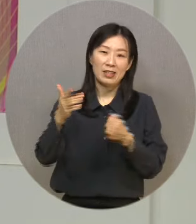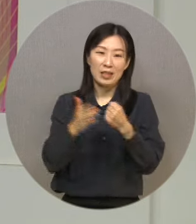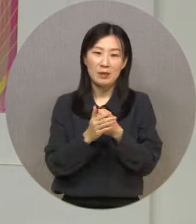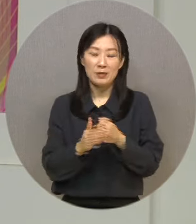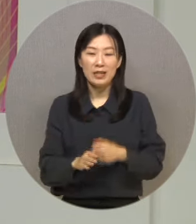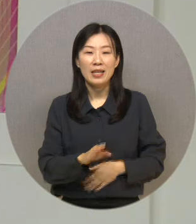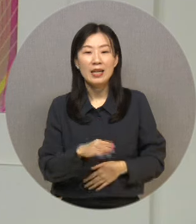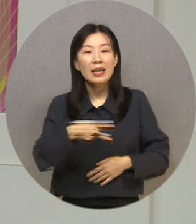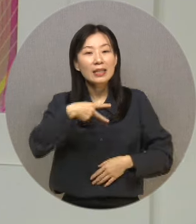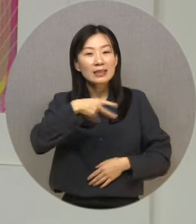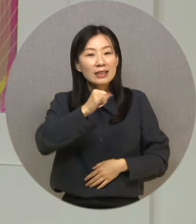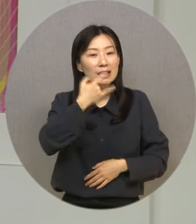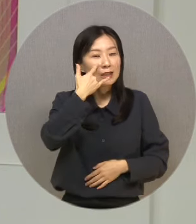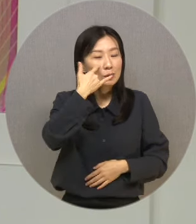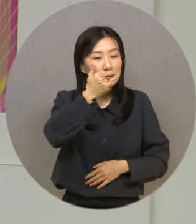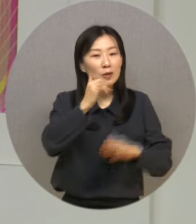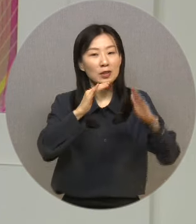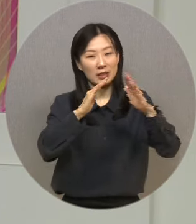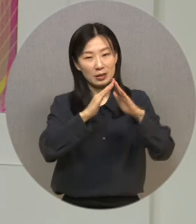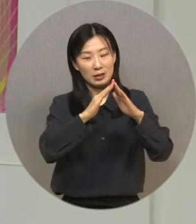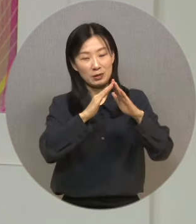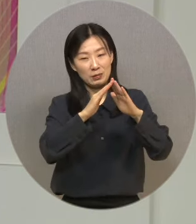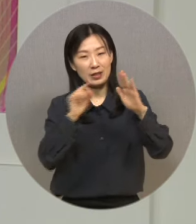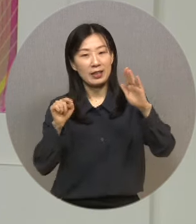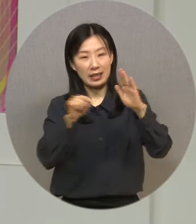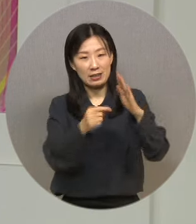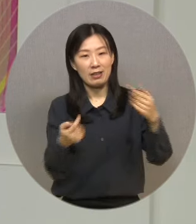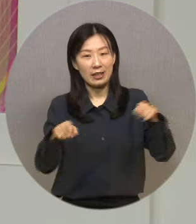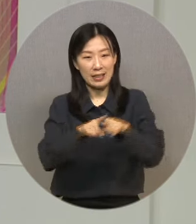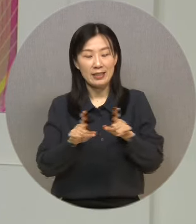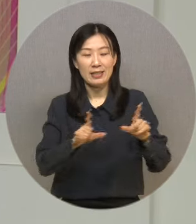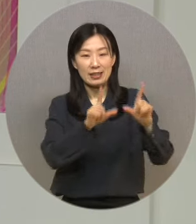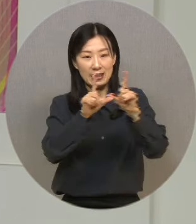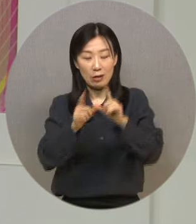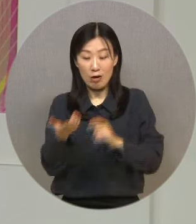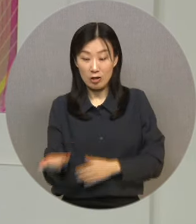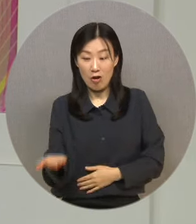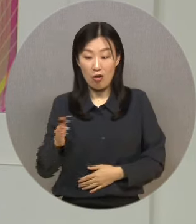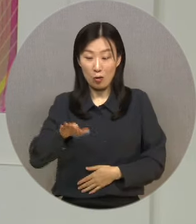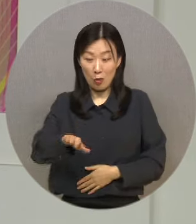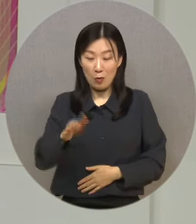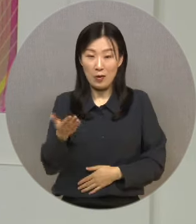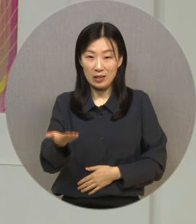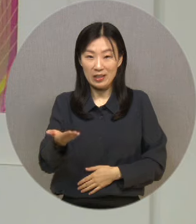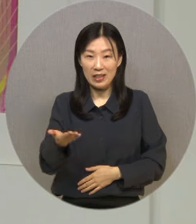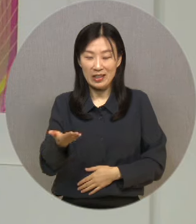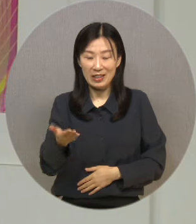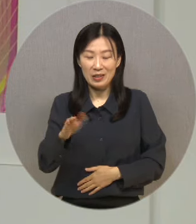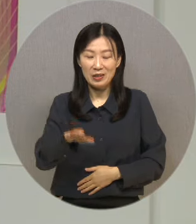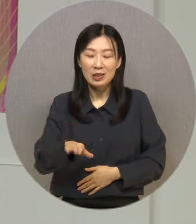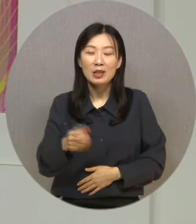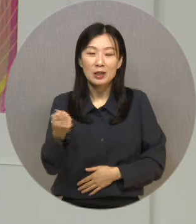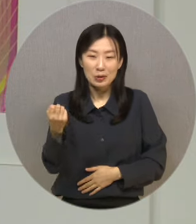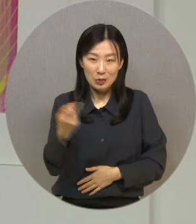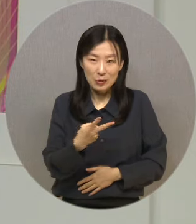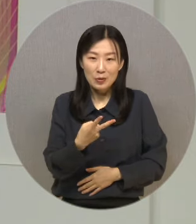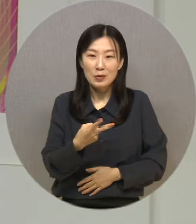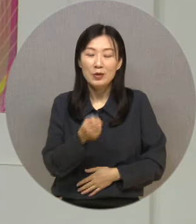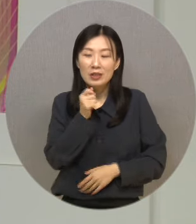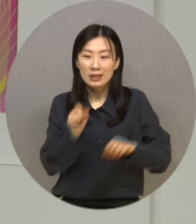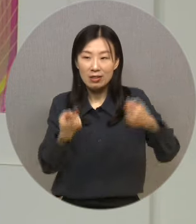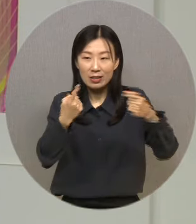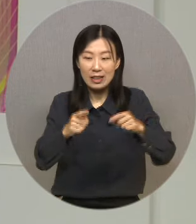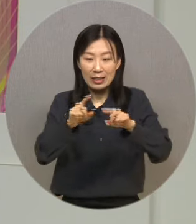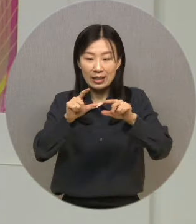가서 같이 지나고 이렇게 예, 전도 만들고 개설할 음식도 만들고 예, 여기